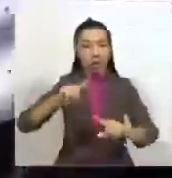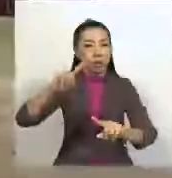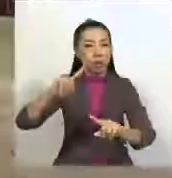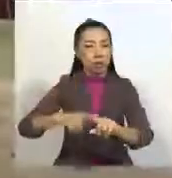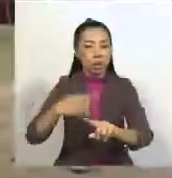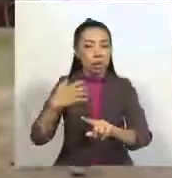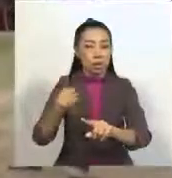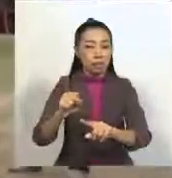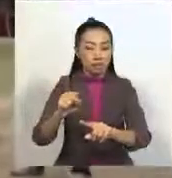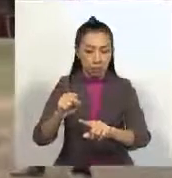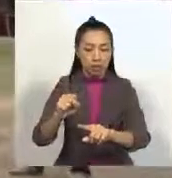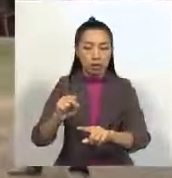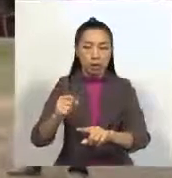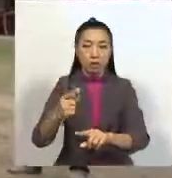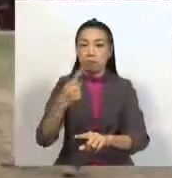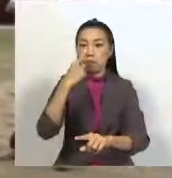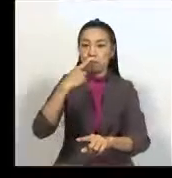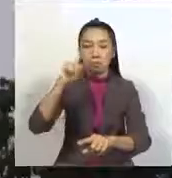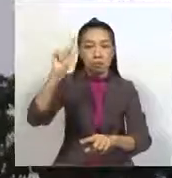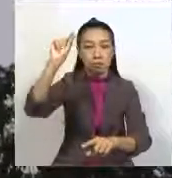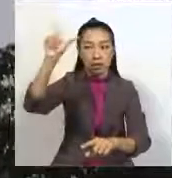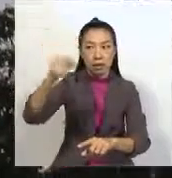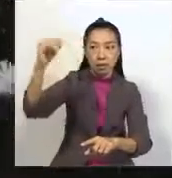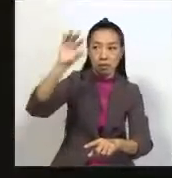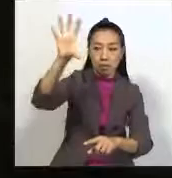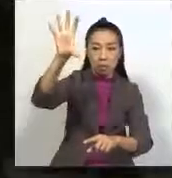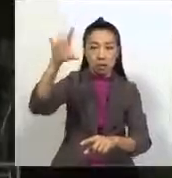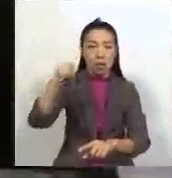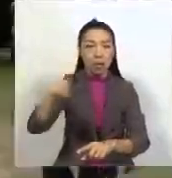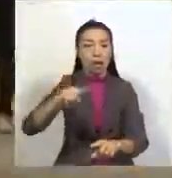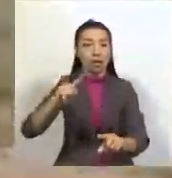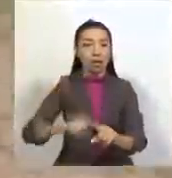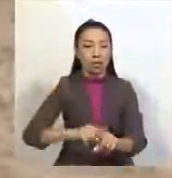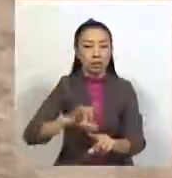ำเดือน10ซึ่งปีนี้ตรงกับวันที่28กันยายน2562